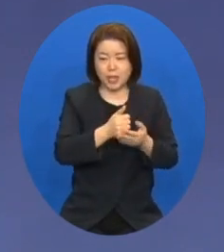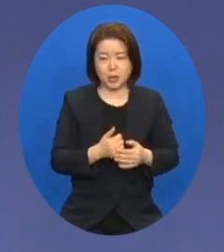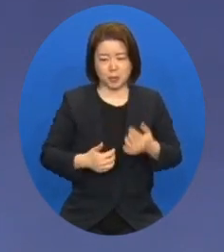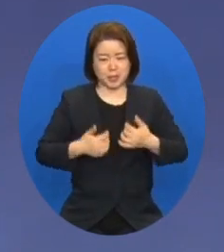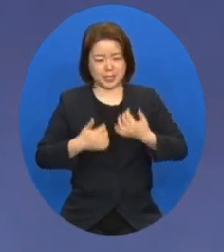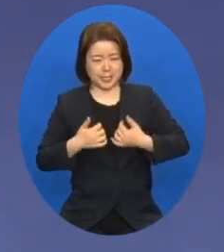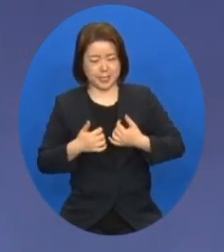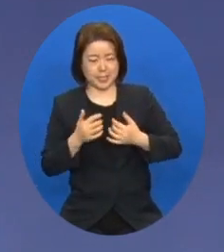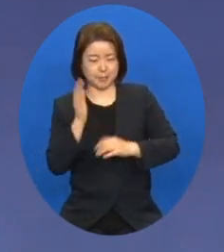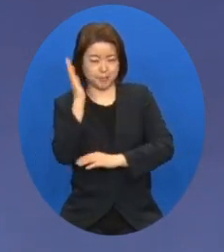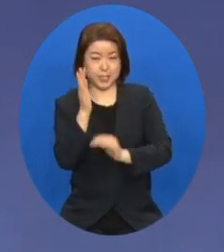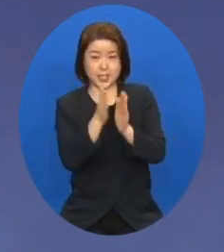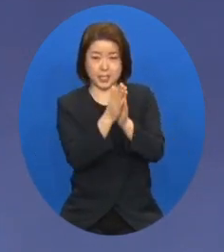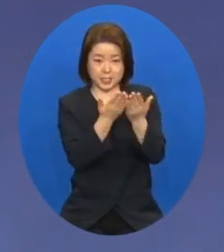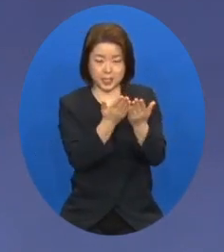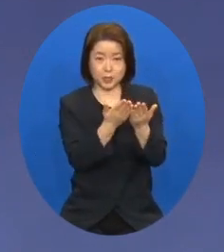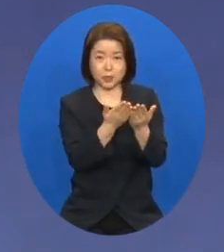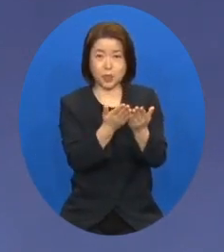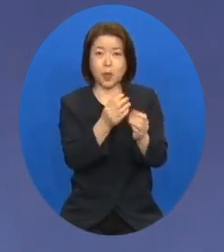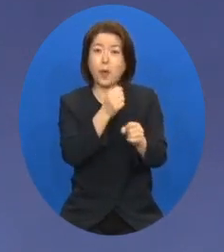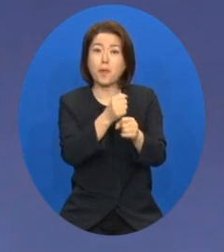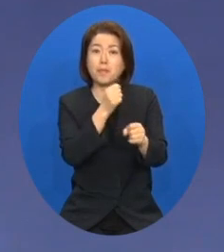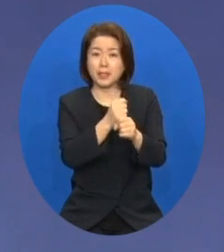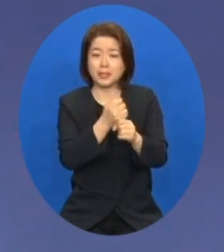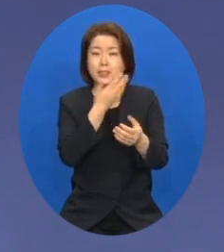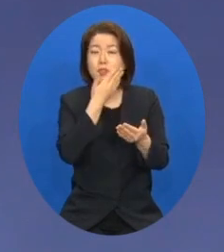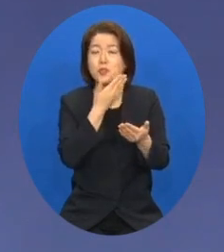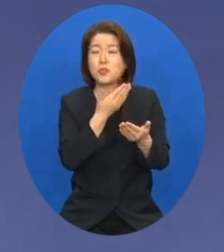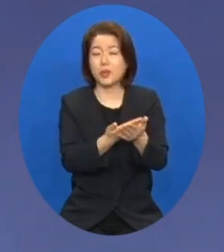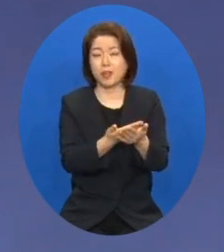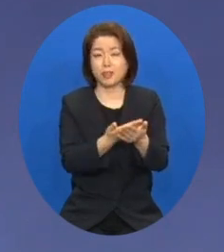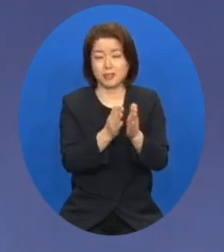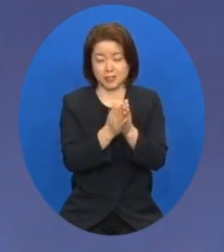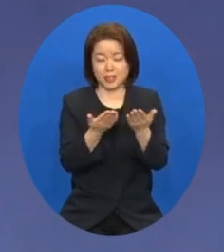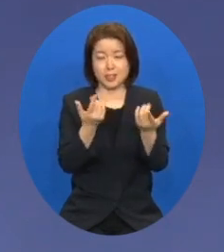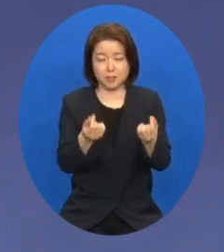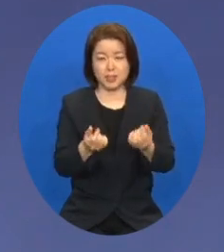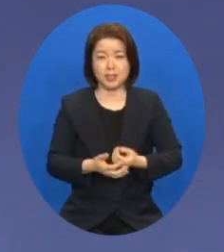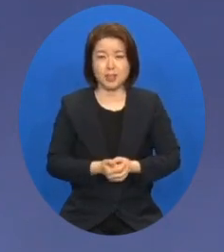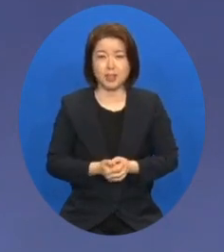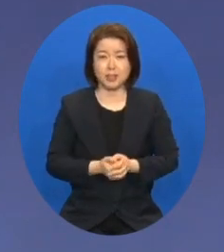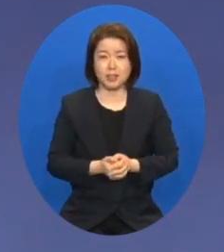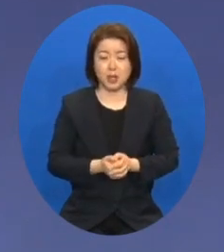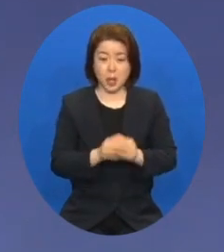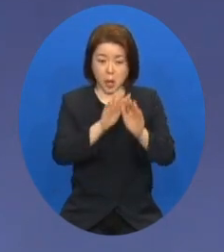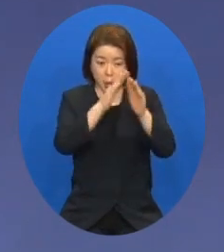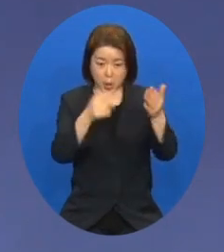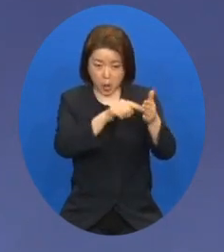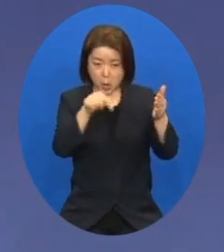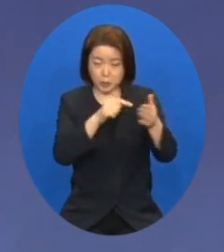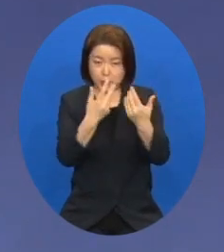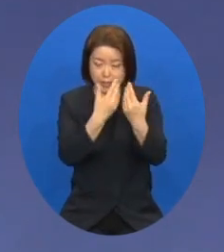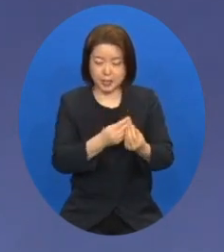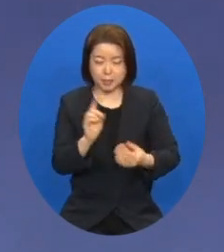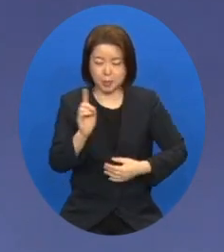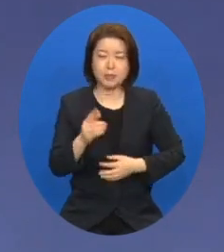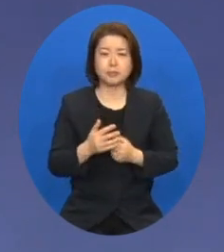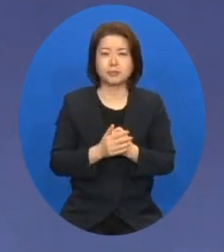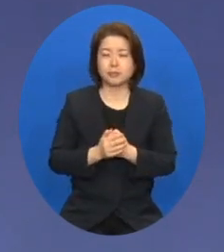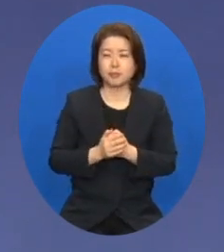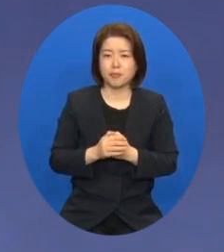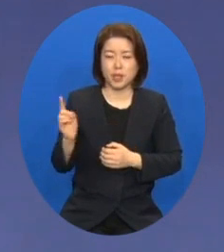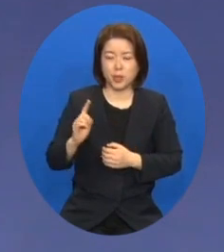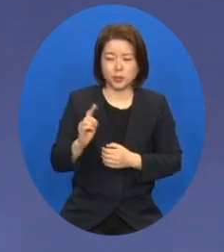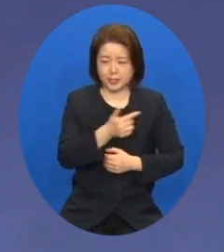소설로 묘사한 참 귀한 책입니다 한번은 그 주인공이 어떤